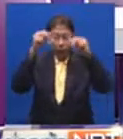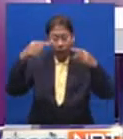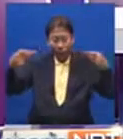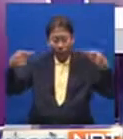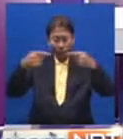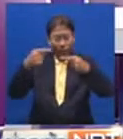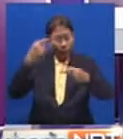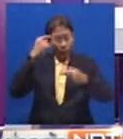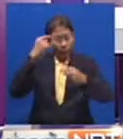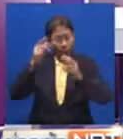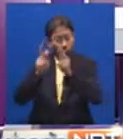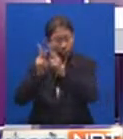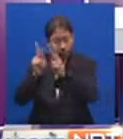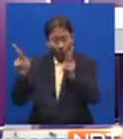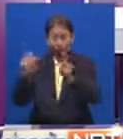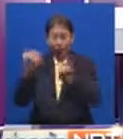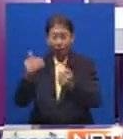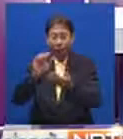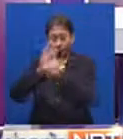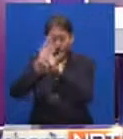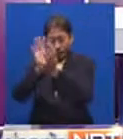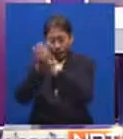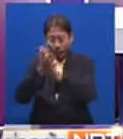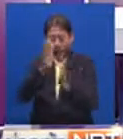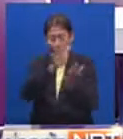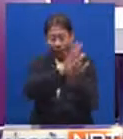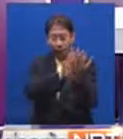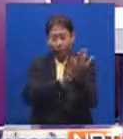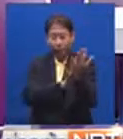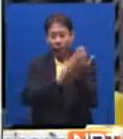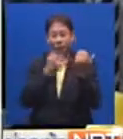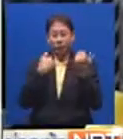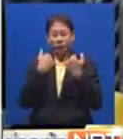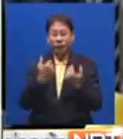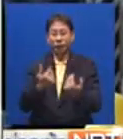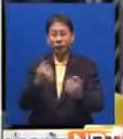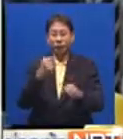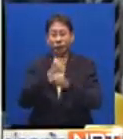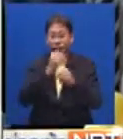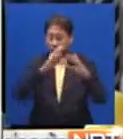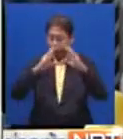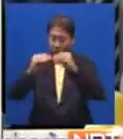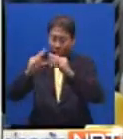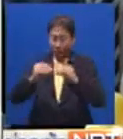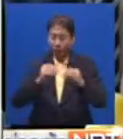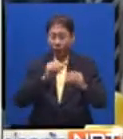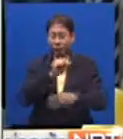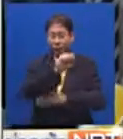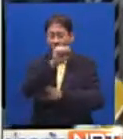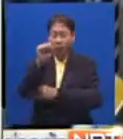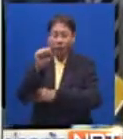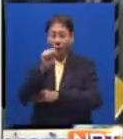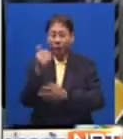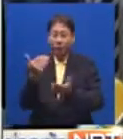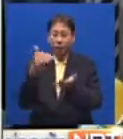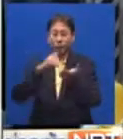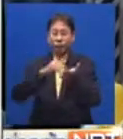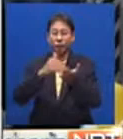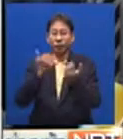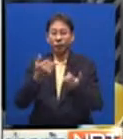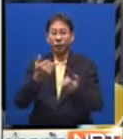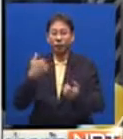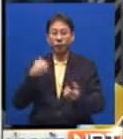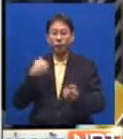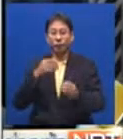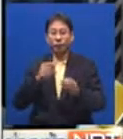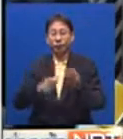เป็นเพียงความเห็นของคณะกรรมาธิการปฏิรูปการเมืองโดยต้องนำเข้าสู่ในที่ประชุมของสภาไปดูแห่งชาติด้วยนะคะซึ่งก็จะมี